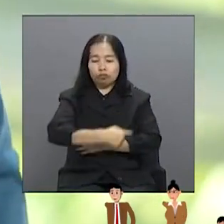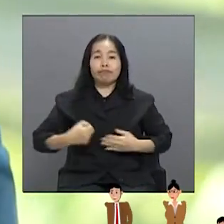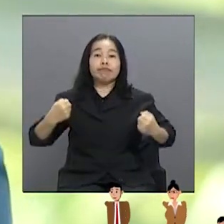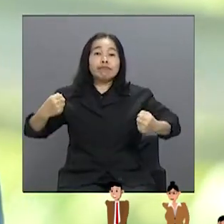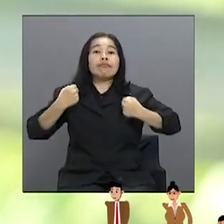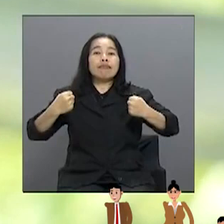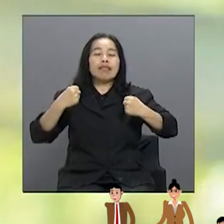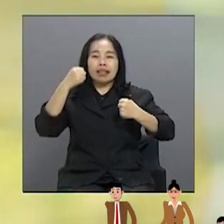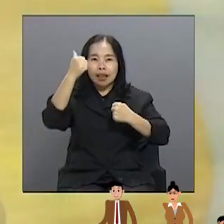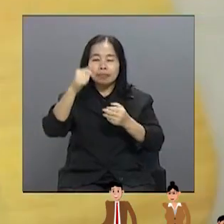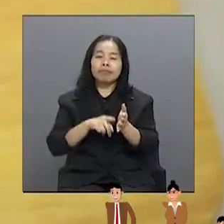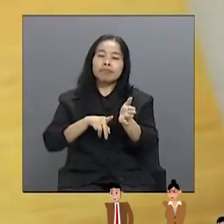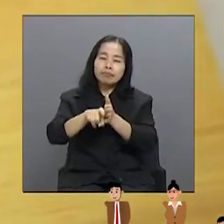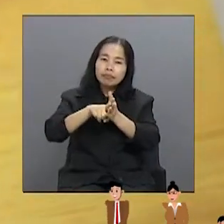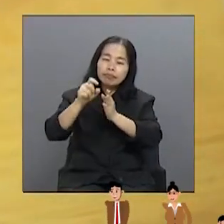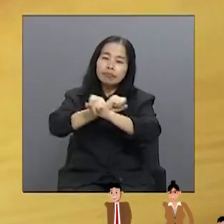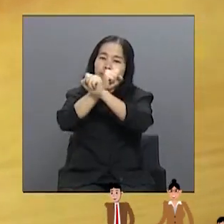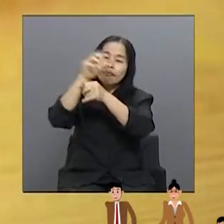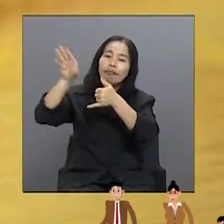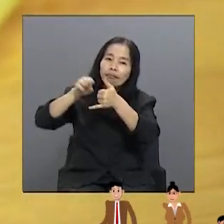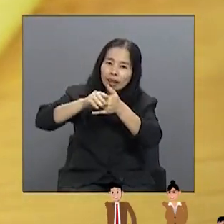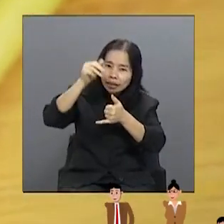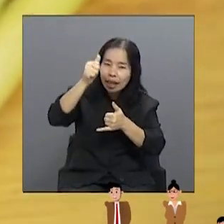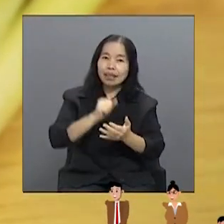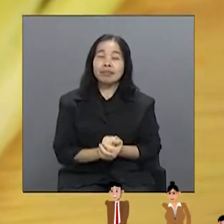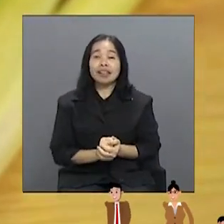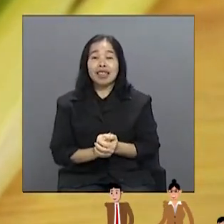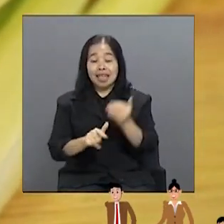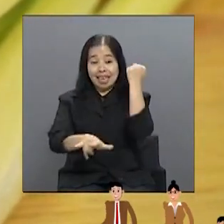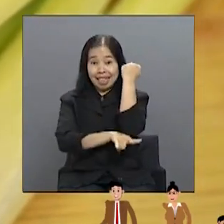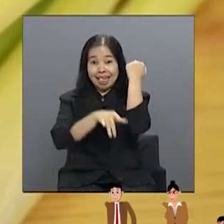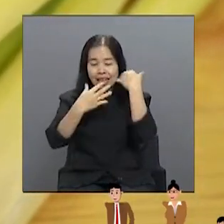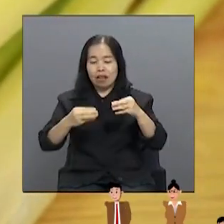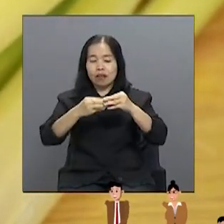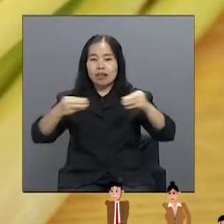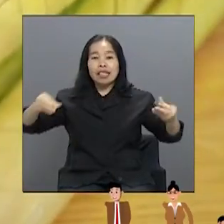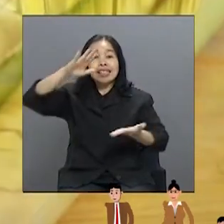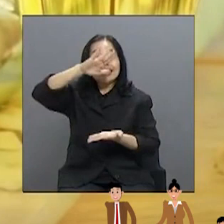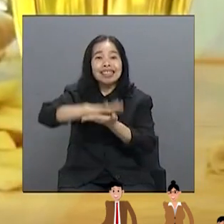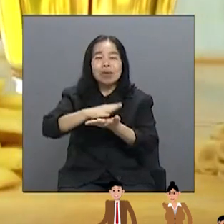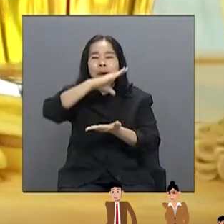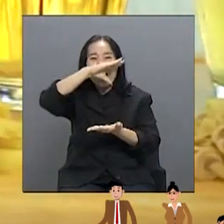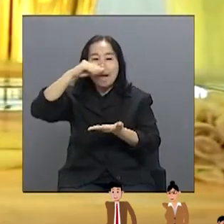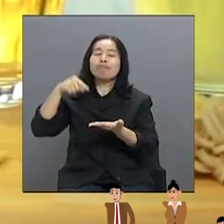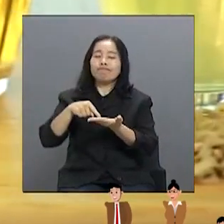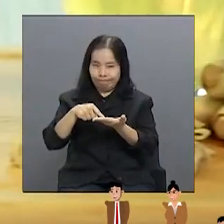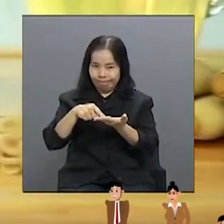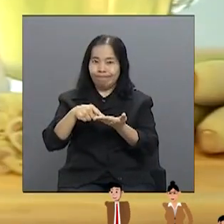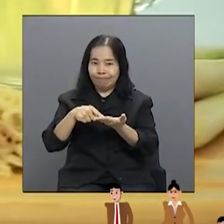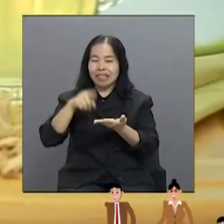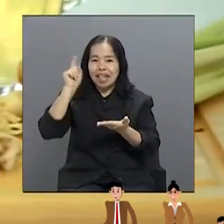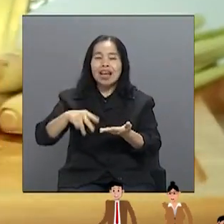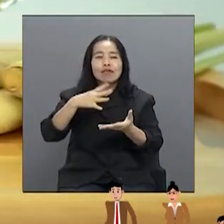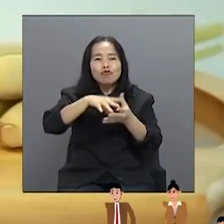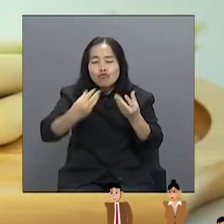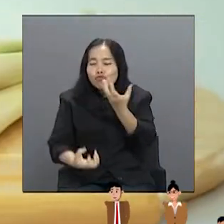ดการติดเชื้อที่ทางเดินหายใจได้นอกจากขิงแล้วตะไคร้ก็เหมือนกันครับแล้วเอามายำหรือเอามาทำน้ำตะไคร้ก็ได ้หอมน